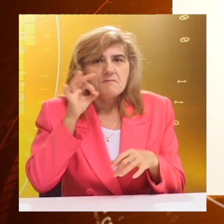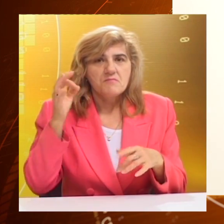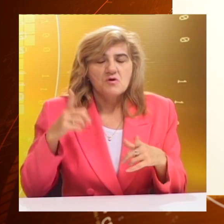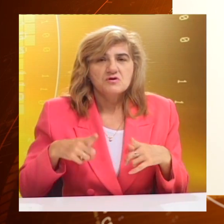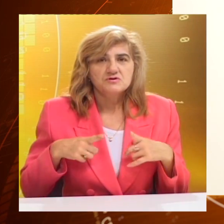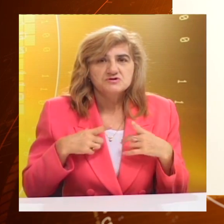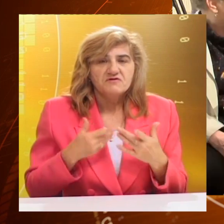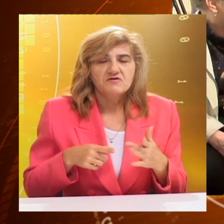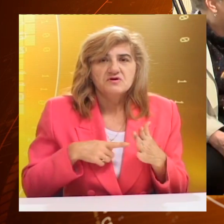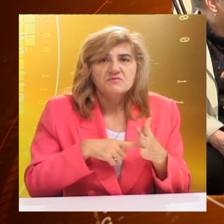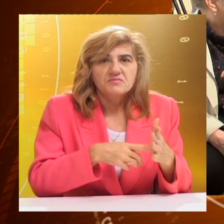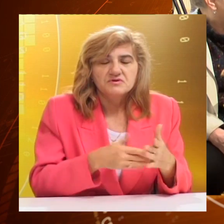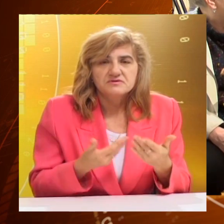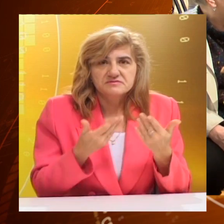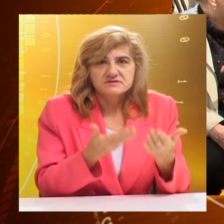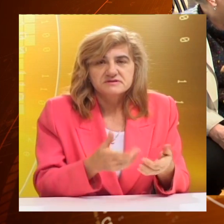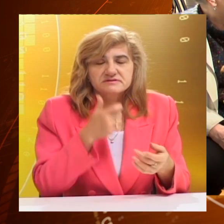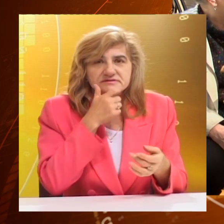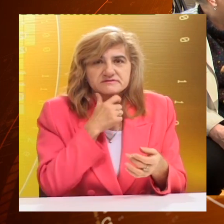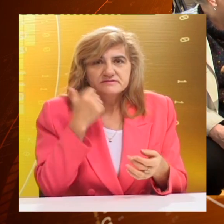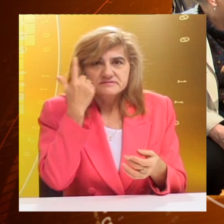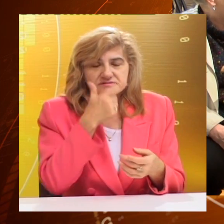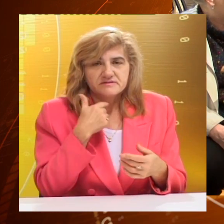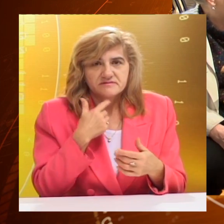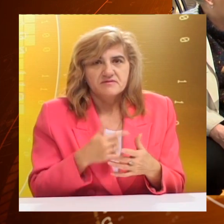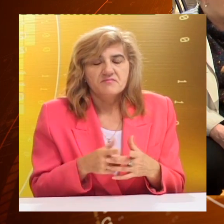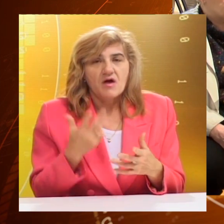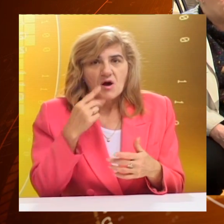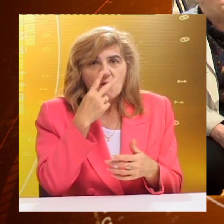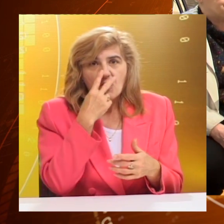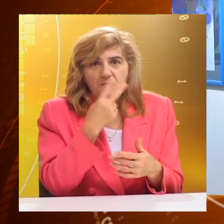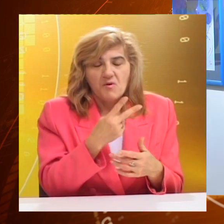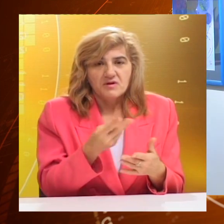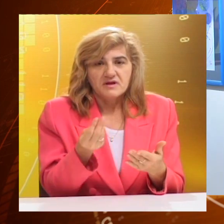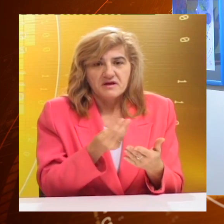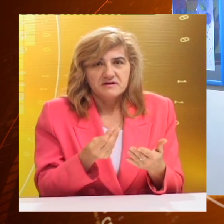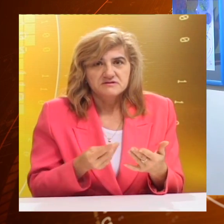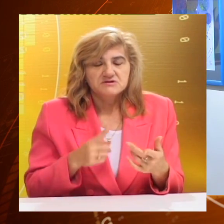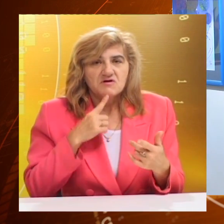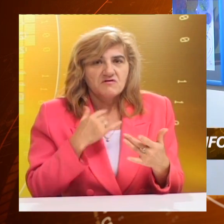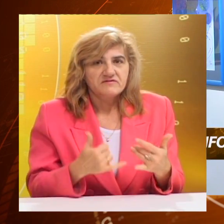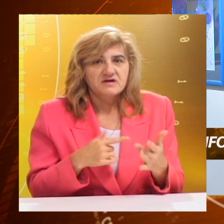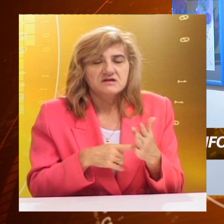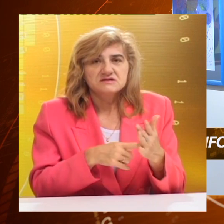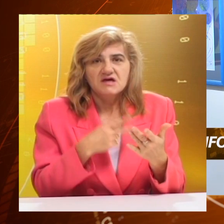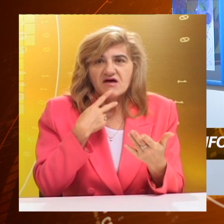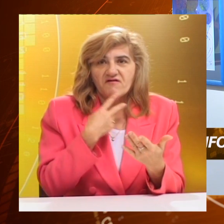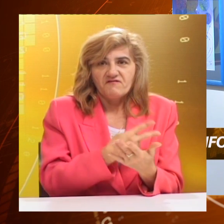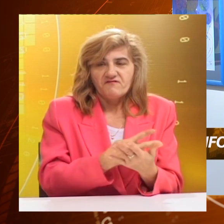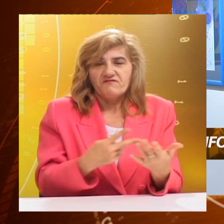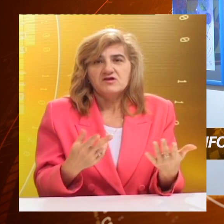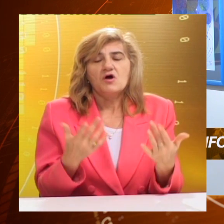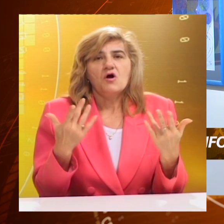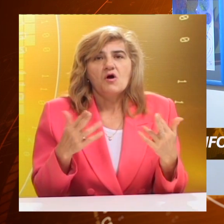mjeseca je bolji život naših najstarijih sugrađana, koliko u materijalnom smislu, toliko i u duhovnom. Ako pogledate ove radove koji su danas izložene, vidjet